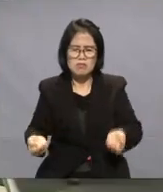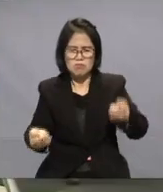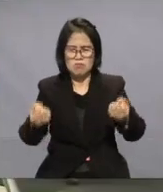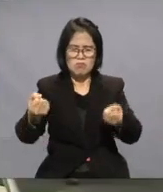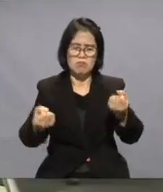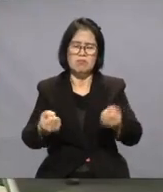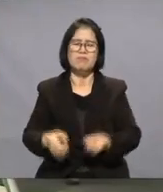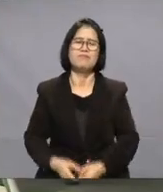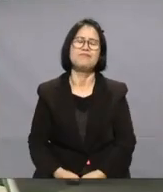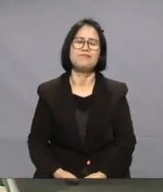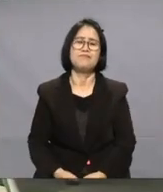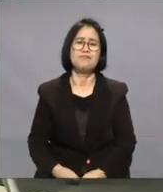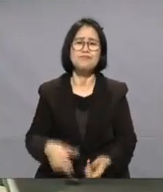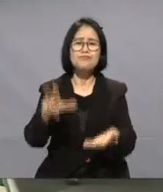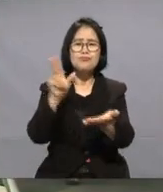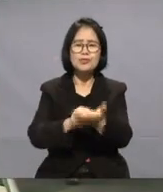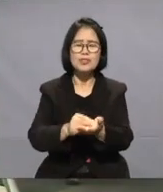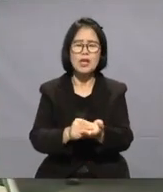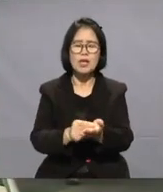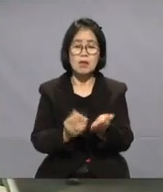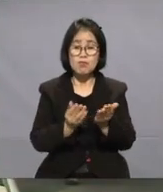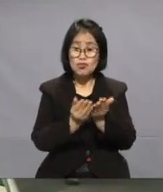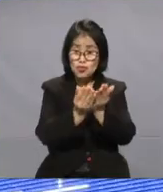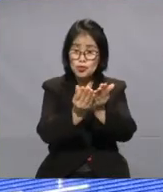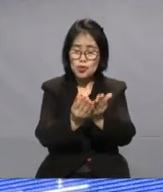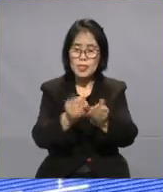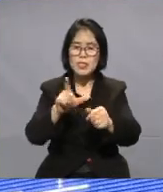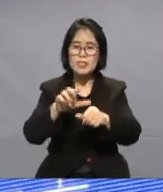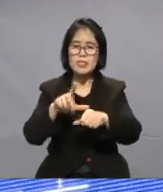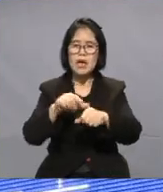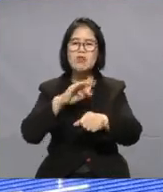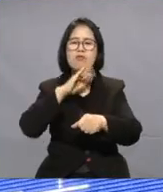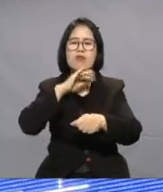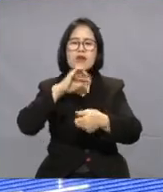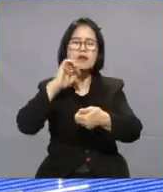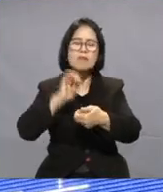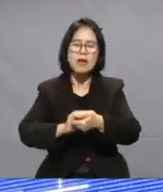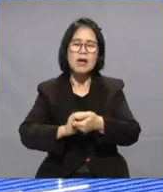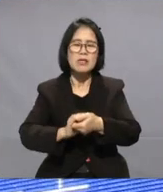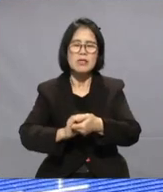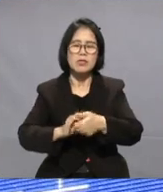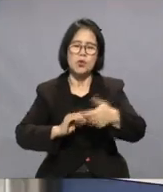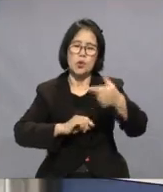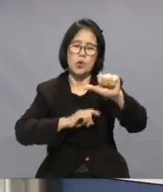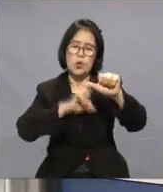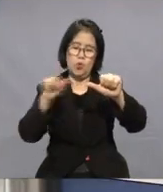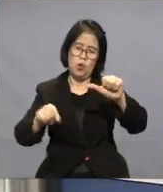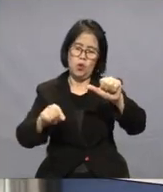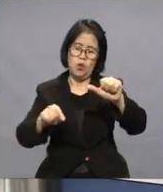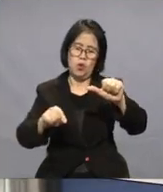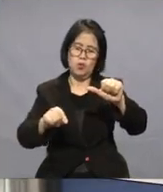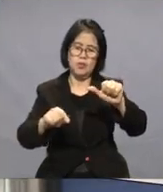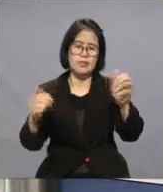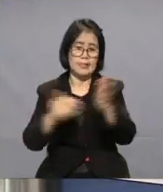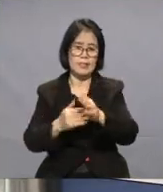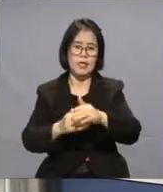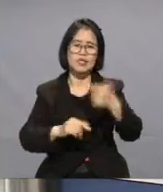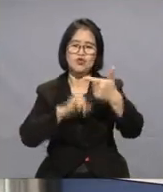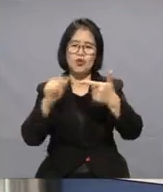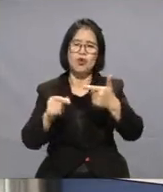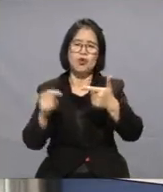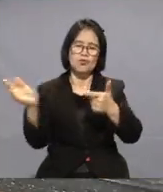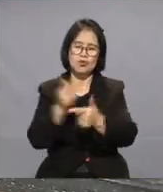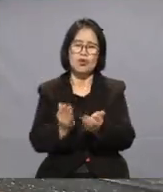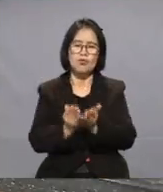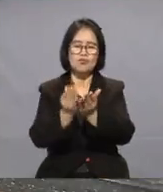되거든요. 더 큰 문제는 하모니 플라워의 사용기한인 설령 만기가 오는 5월로 당장 6월부터 운항할 수 없게